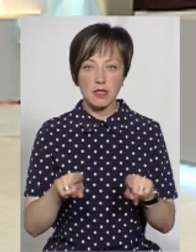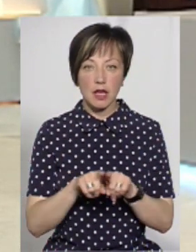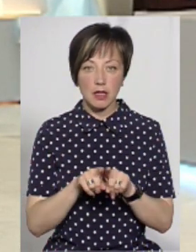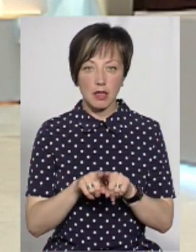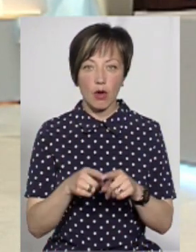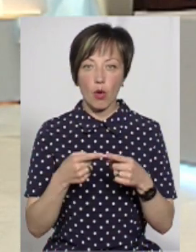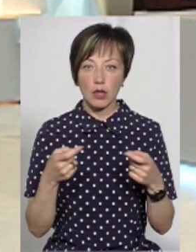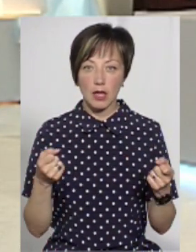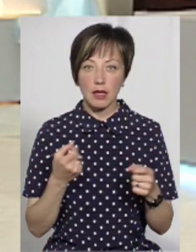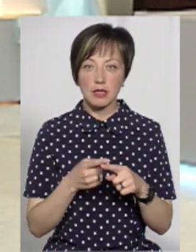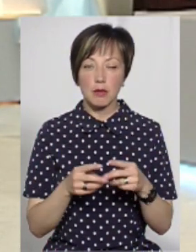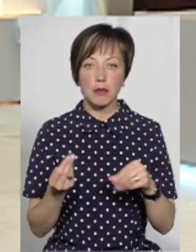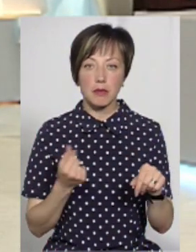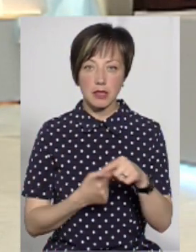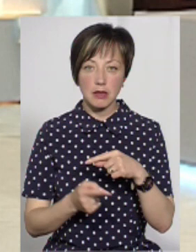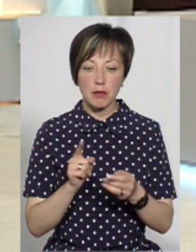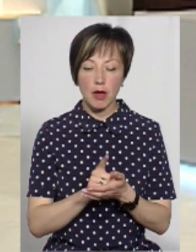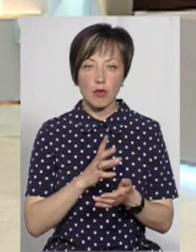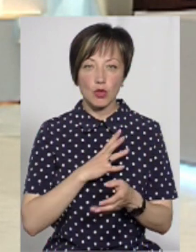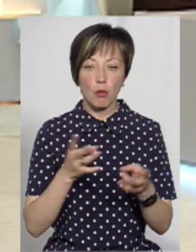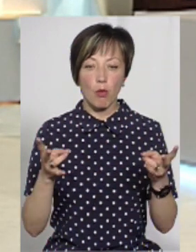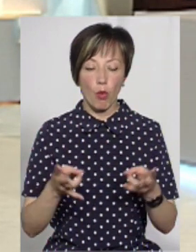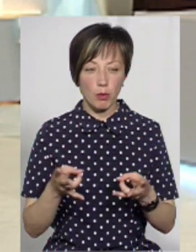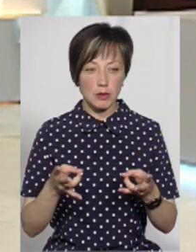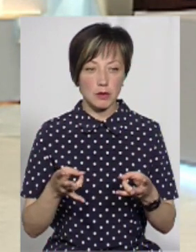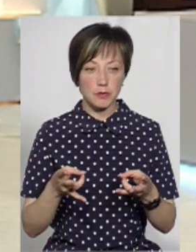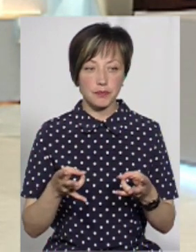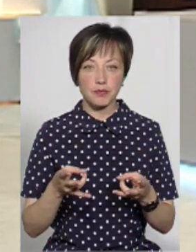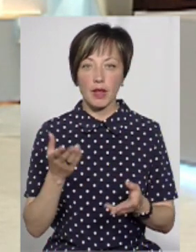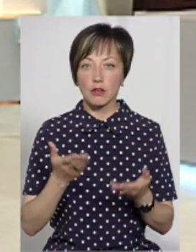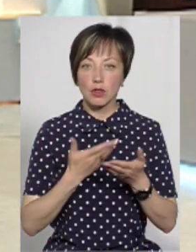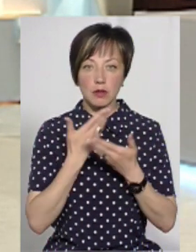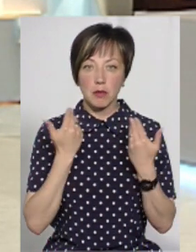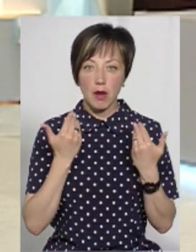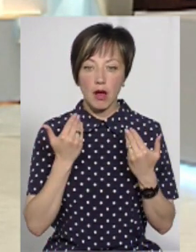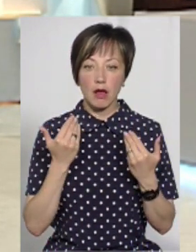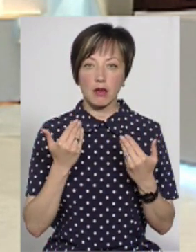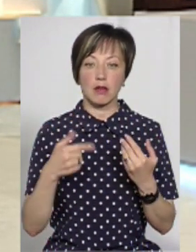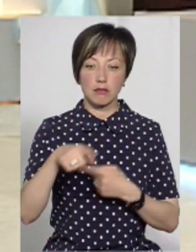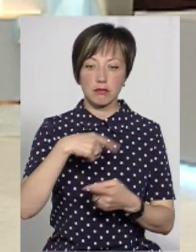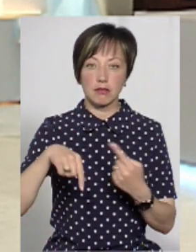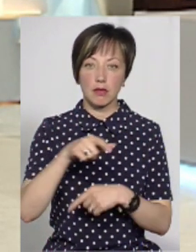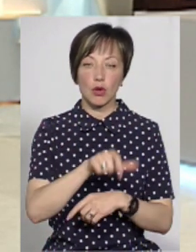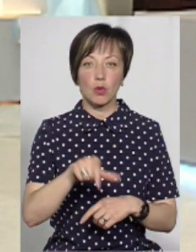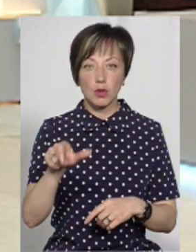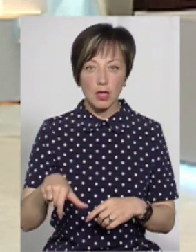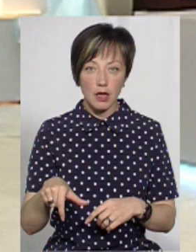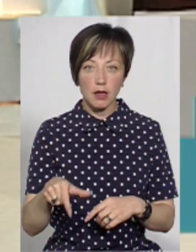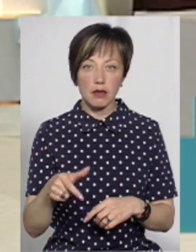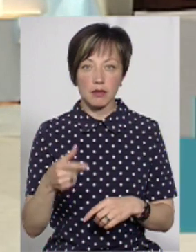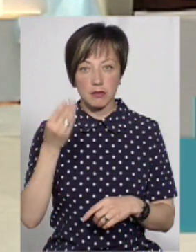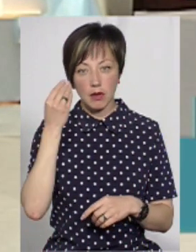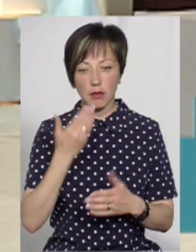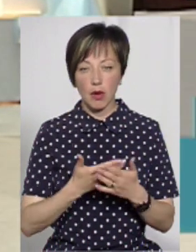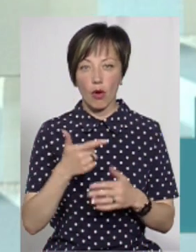все-таки готелі – це бізнес, і на них має бути попит. Якщо немає там якогось руху людей, не знаю,